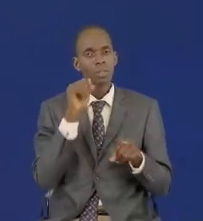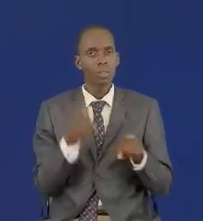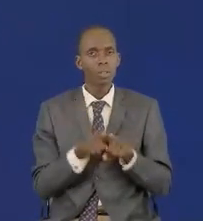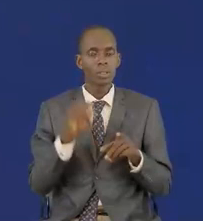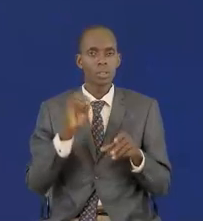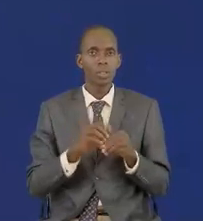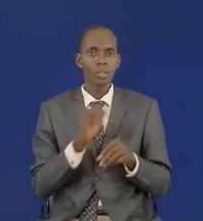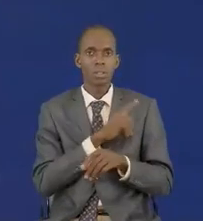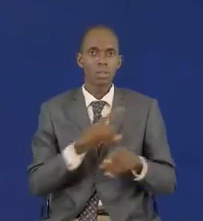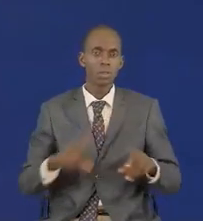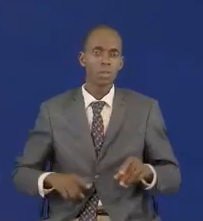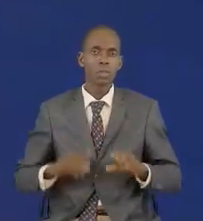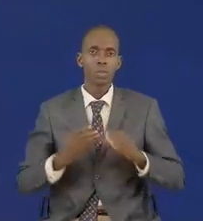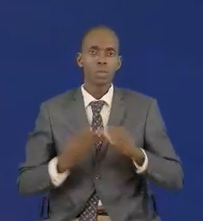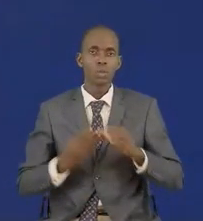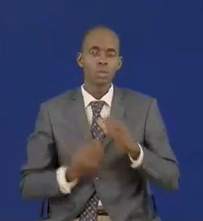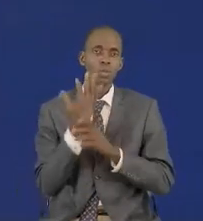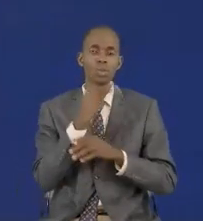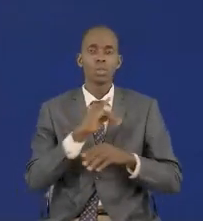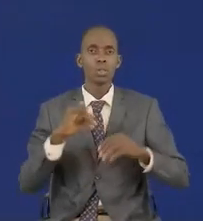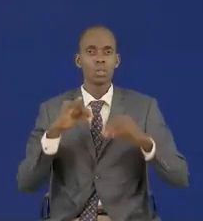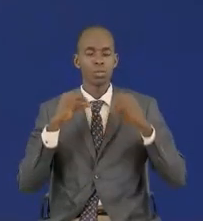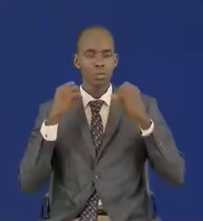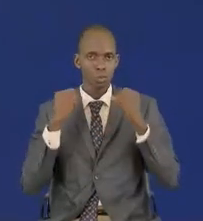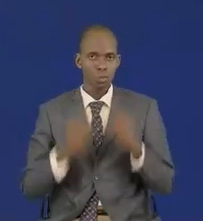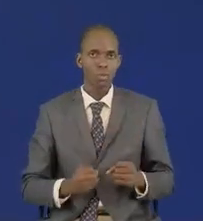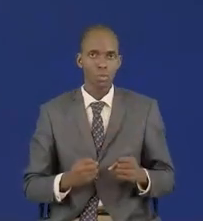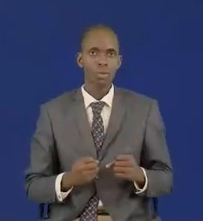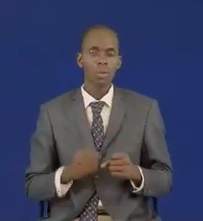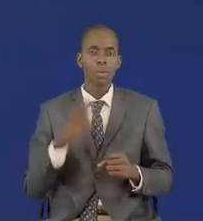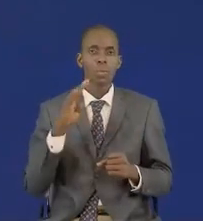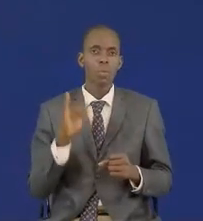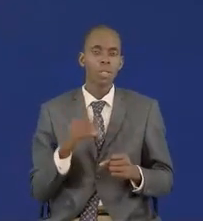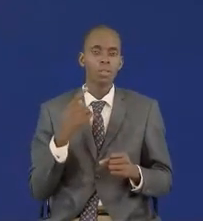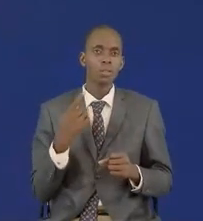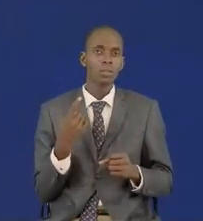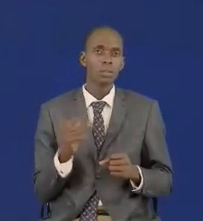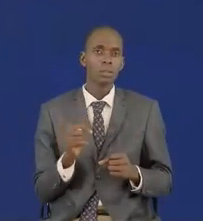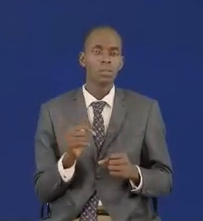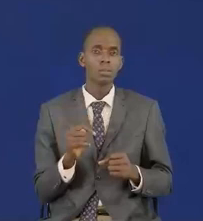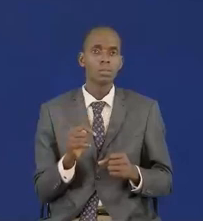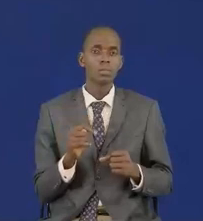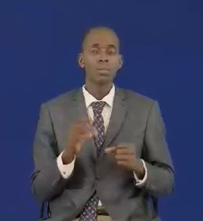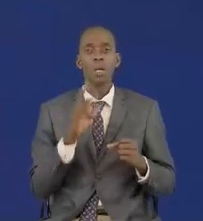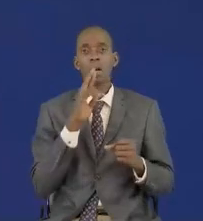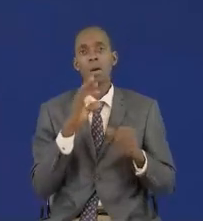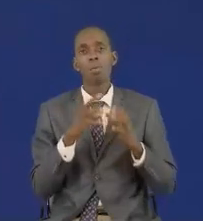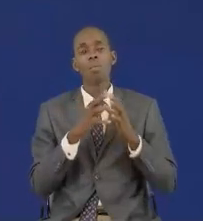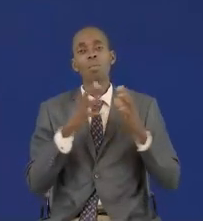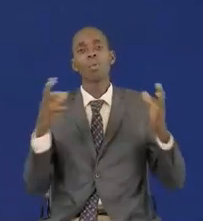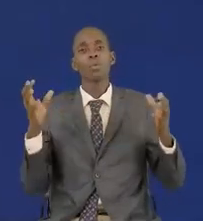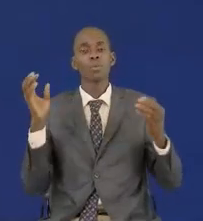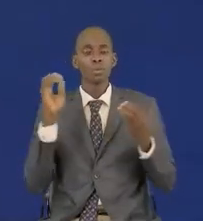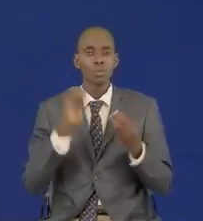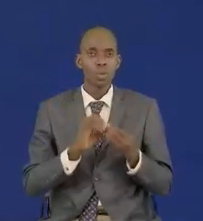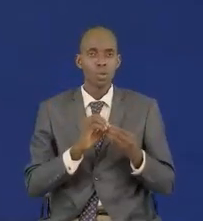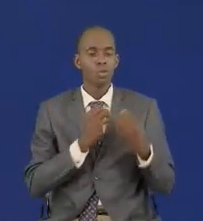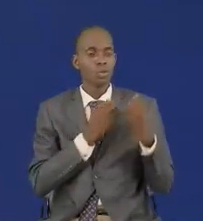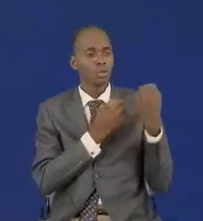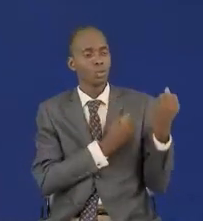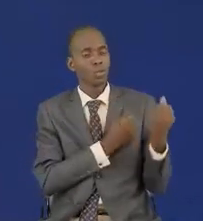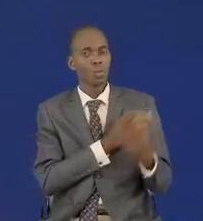encouragé par mes liens en plus d'assurance pour annoncer sans crainte